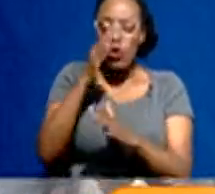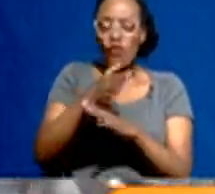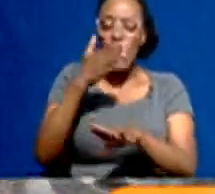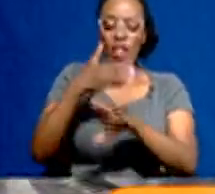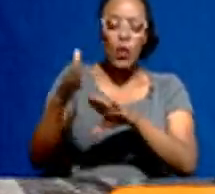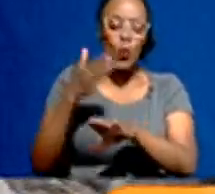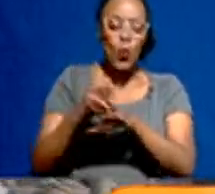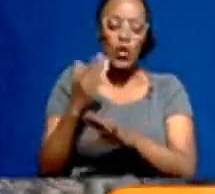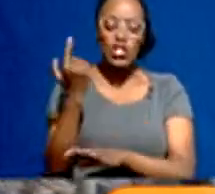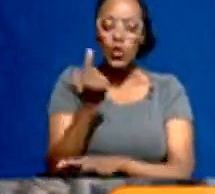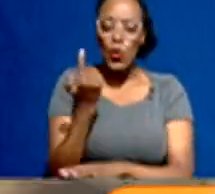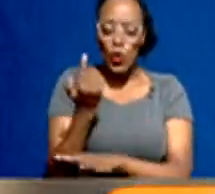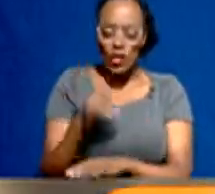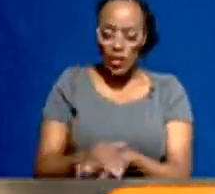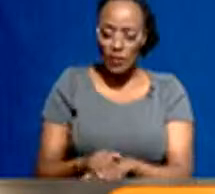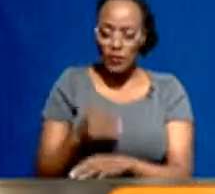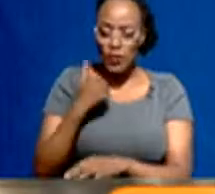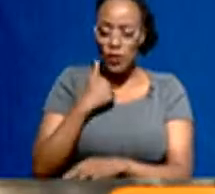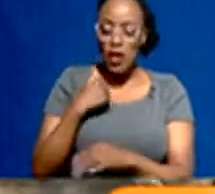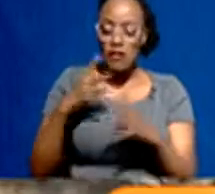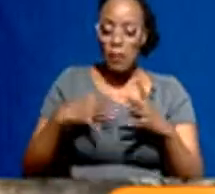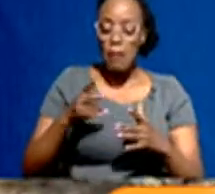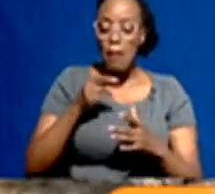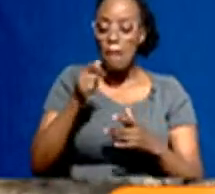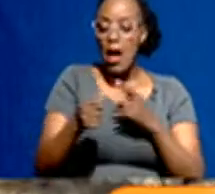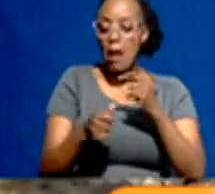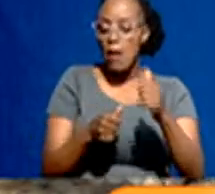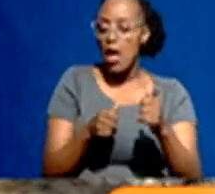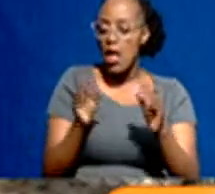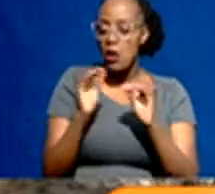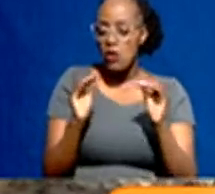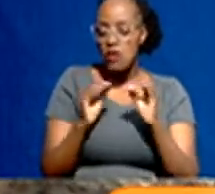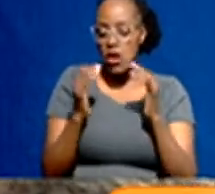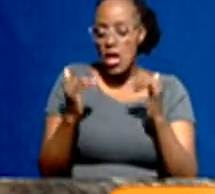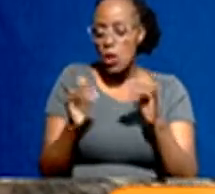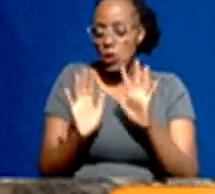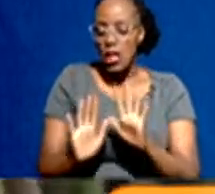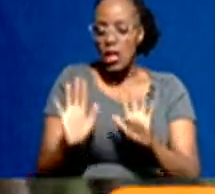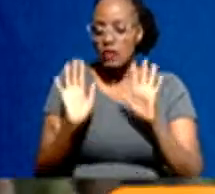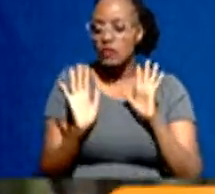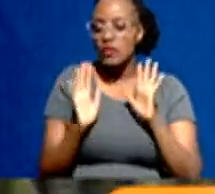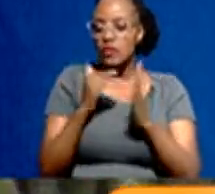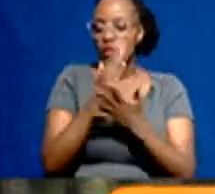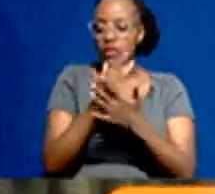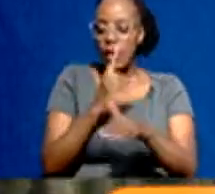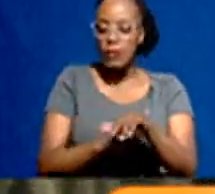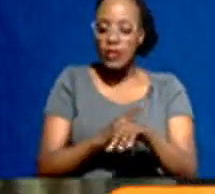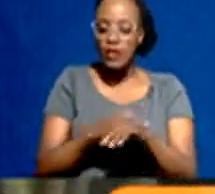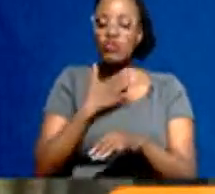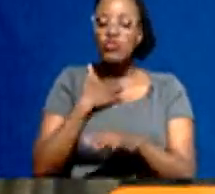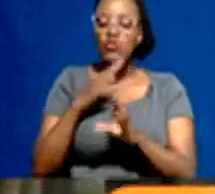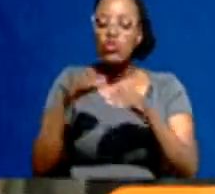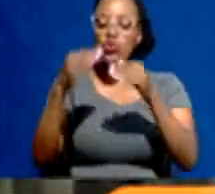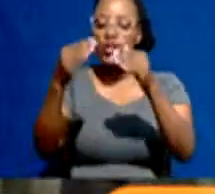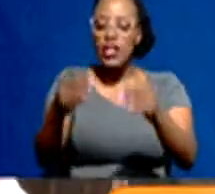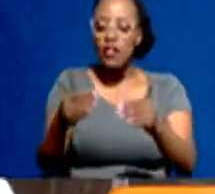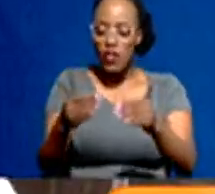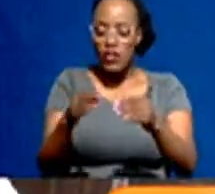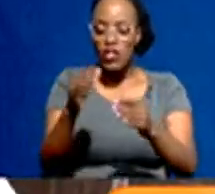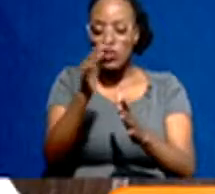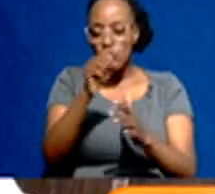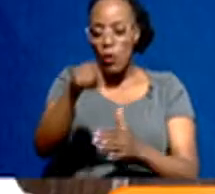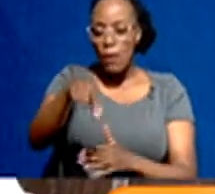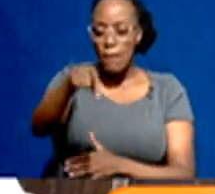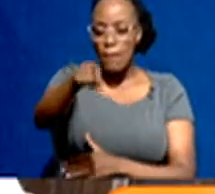waste. Kutokana na ukosefu wa wanunuzi, wazinabidi zikae. Sisi sa nyingine watu wataka kujitolea, kuenda